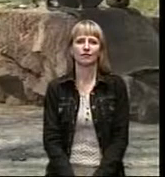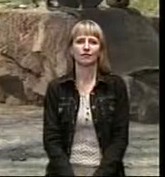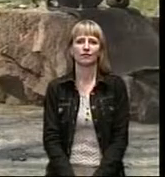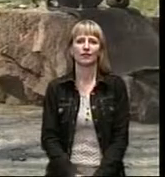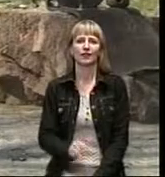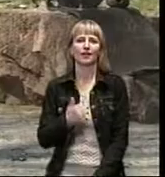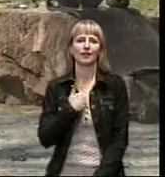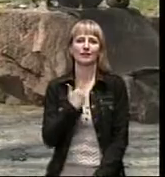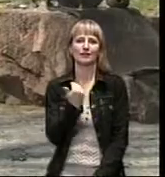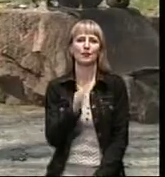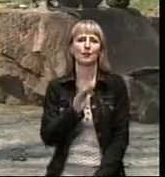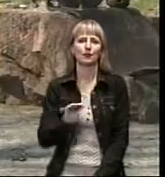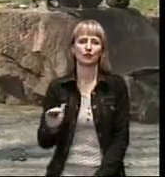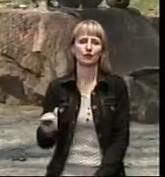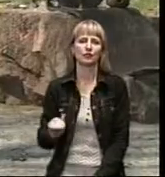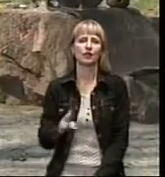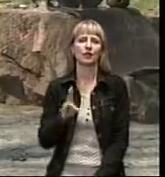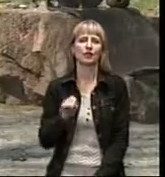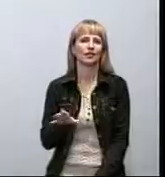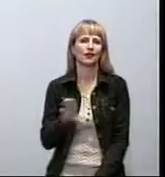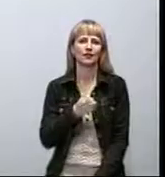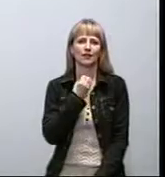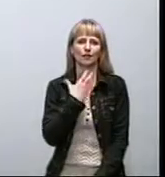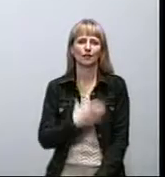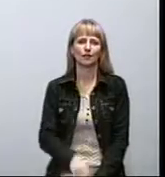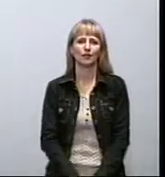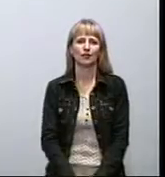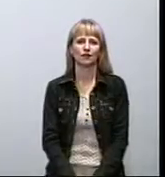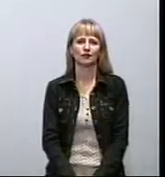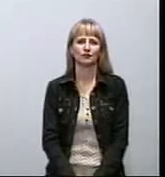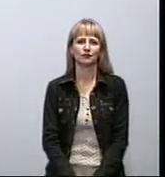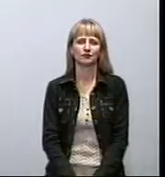А я з вами прощаюся. На все добре.